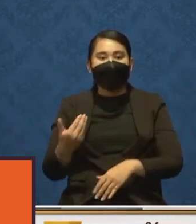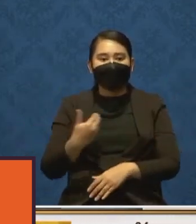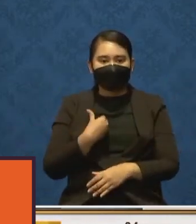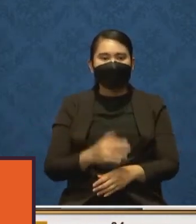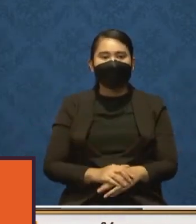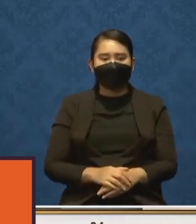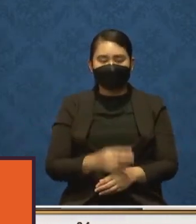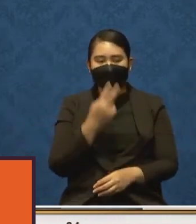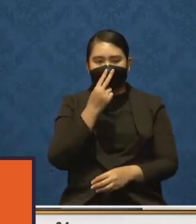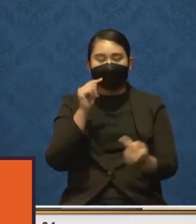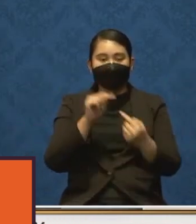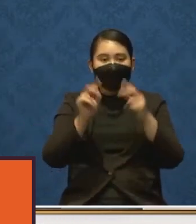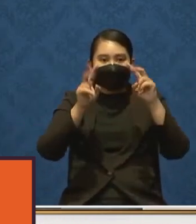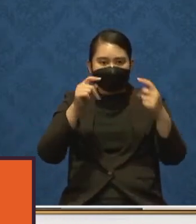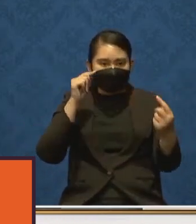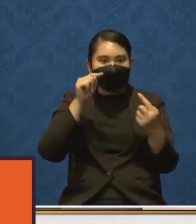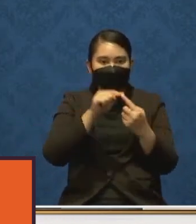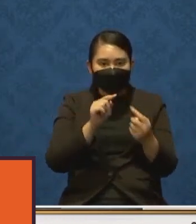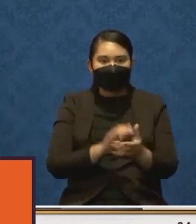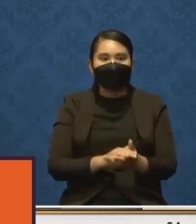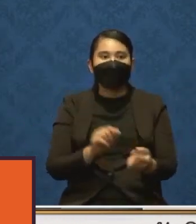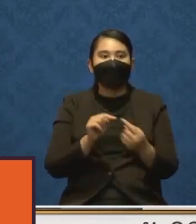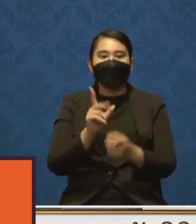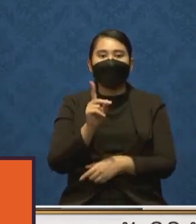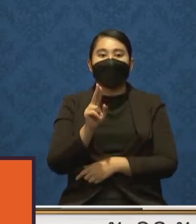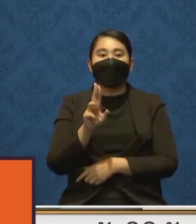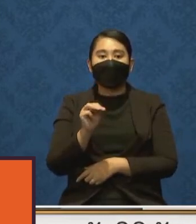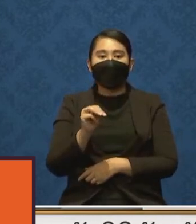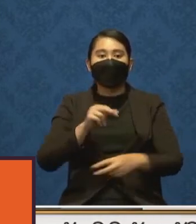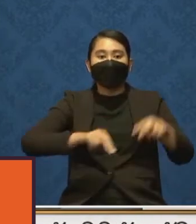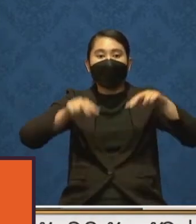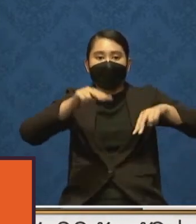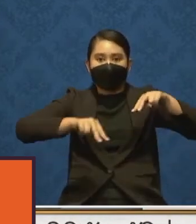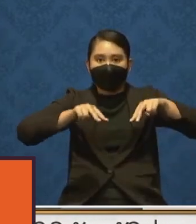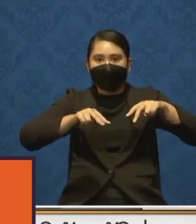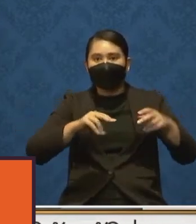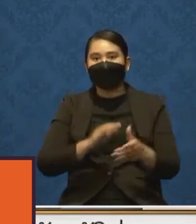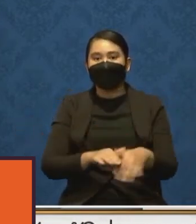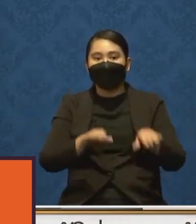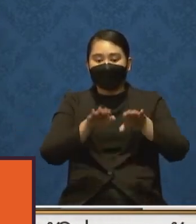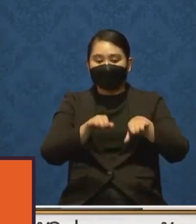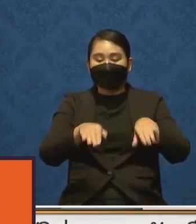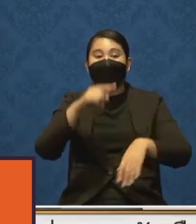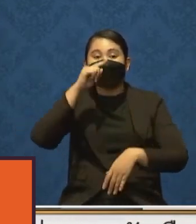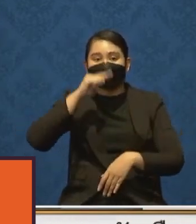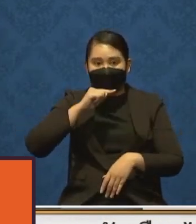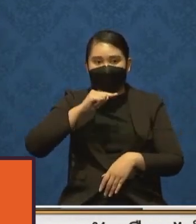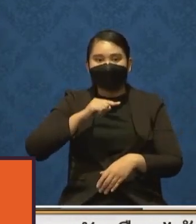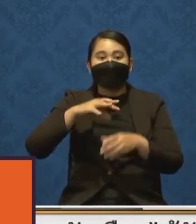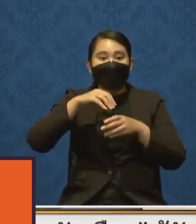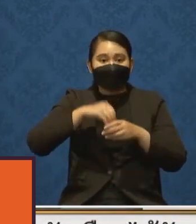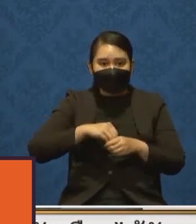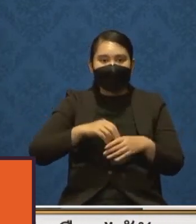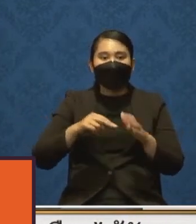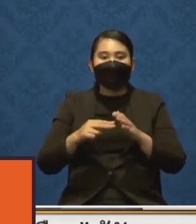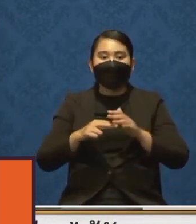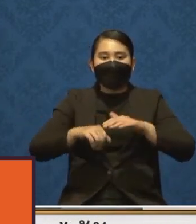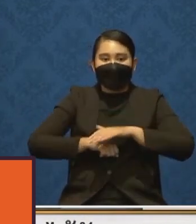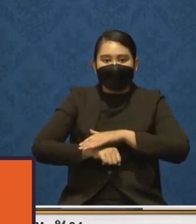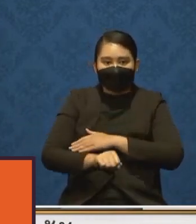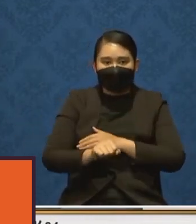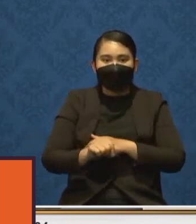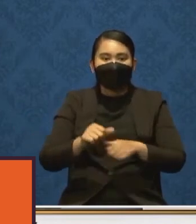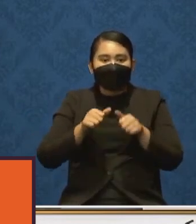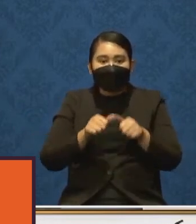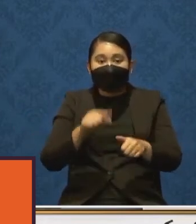ประเดนแบบนี้ล่ครับท่านเจอจงไปที่โรมการปกห้องครับเด็กไทยได้สัญชาตไยโดยการเกิดตามหกดนแดนผม